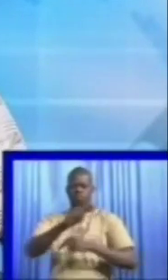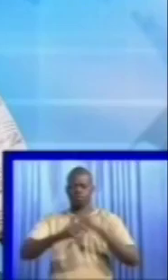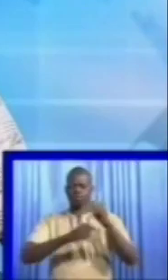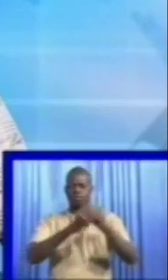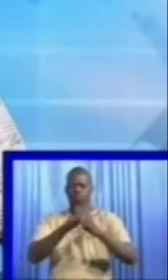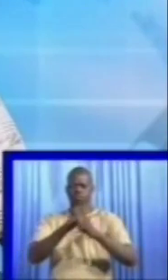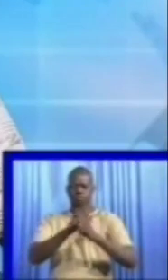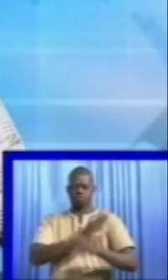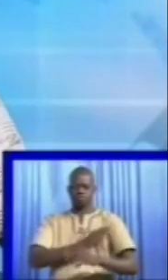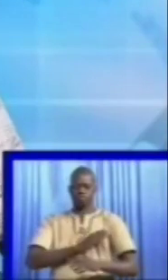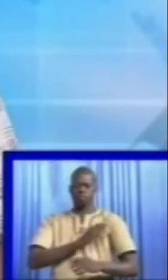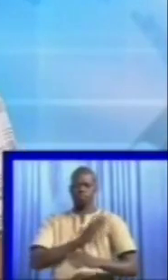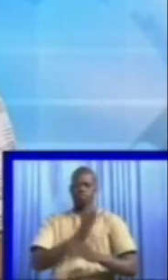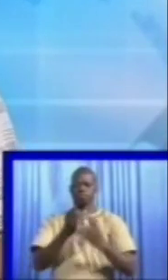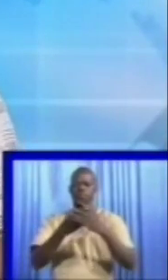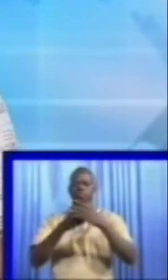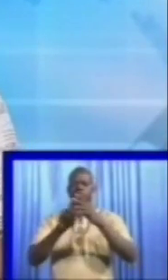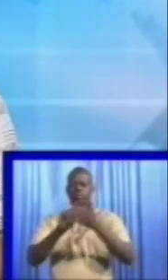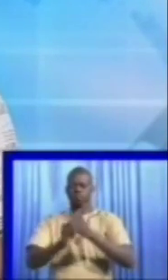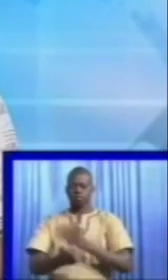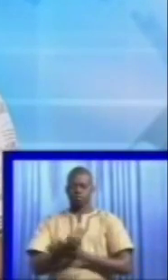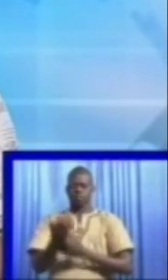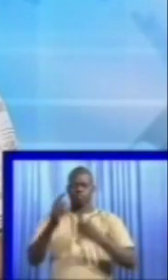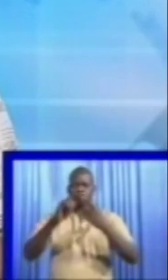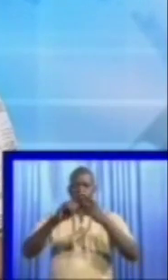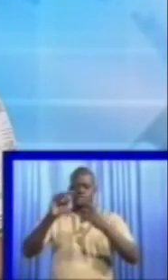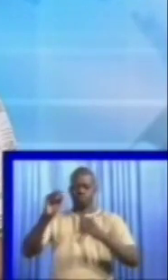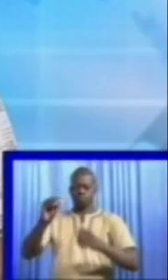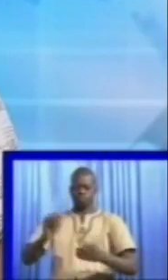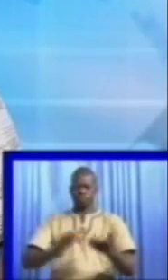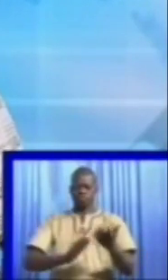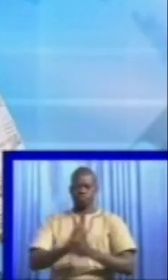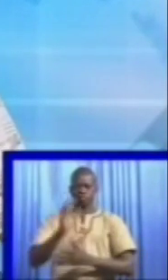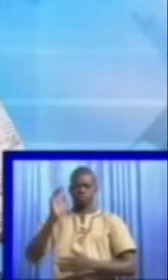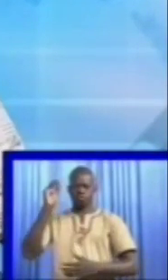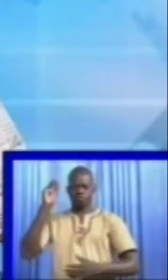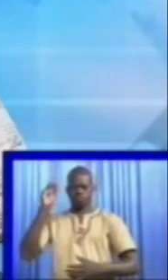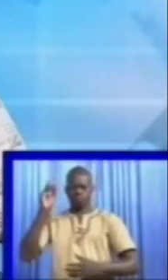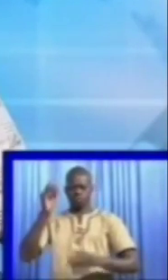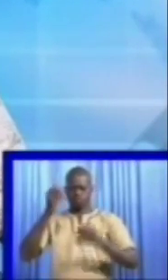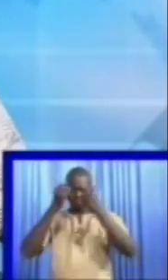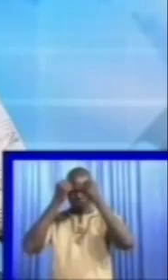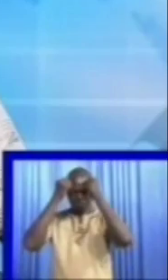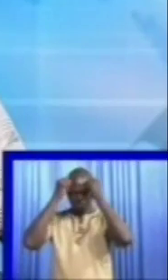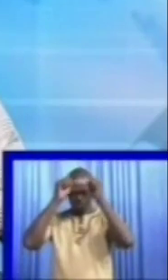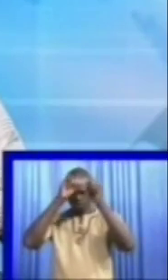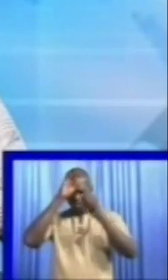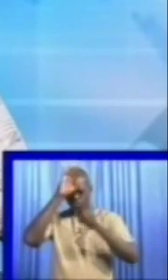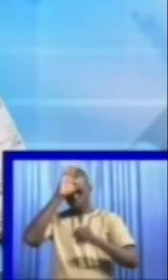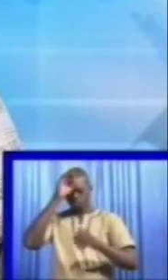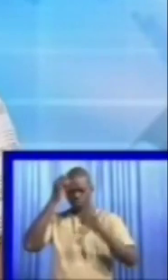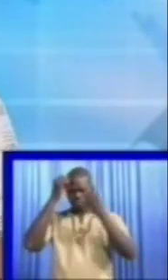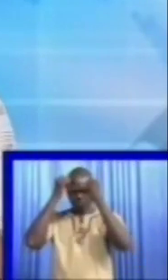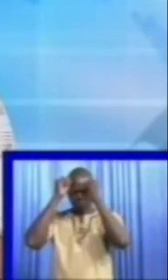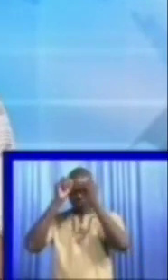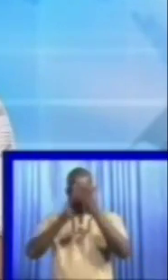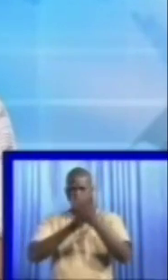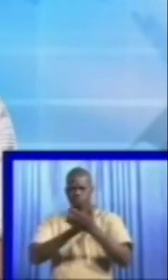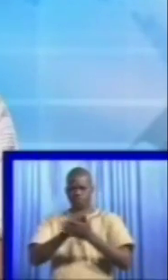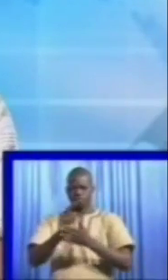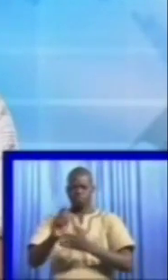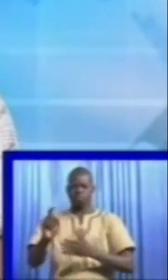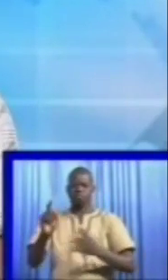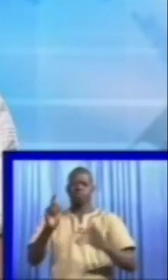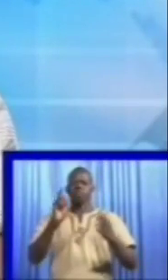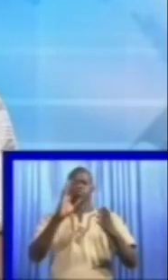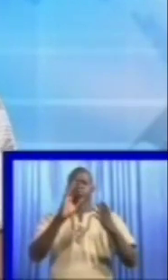citoyenneté s'est ouverte ce matin à Ouagadougou par un discours du président Blaise Compaoré, patron de la semaine. Evelyne Dabiré nous propose